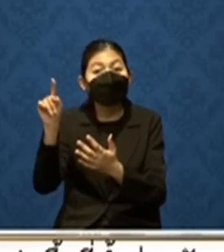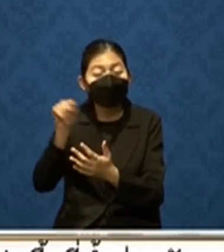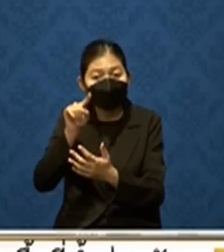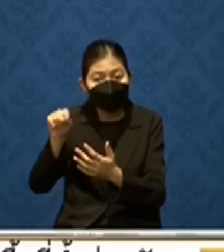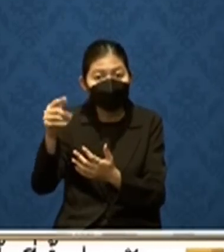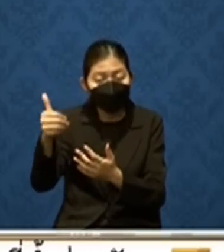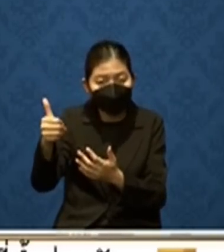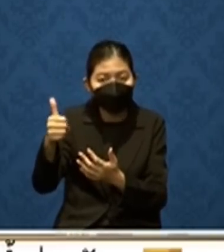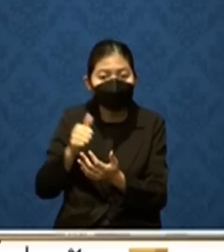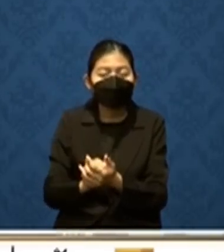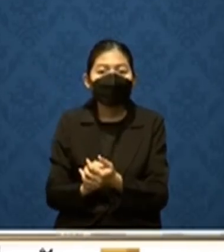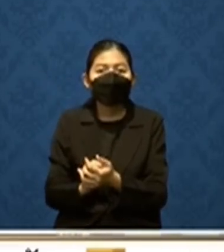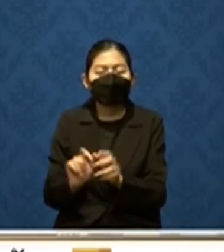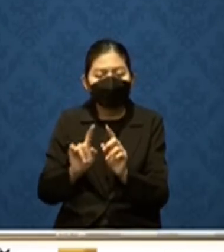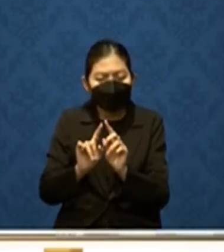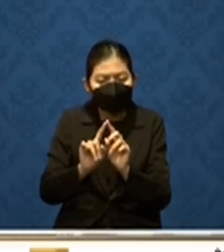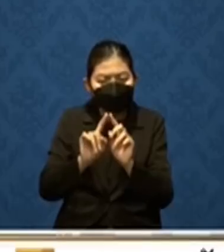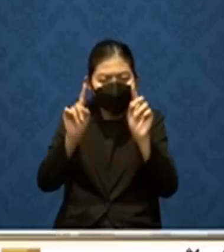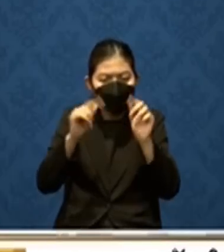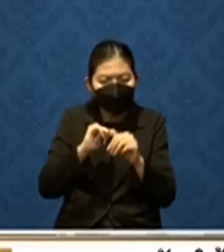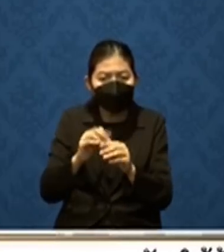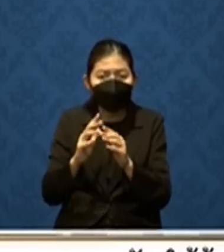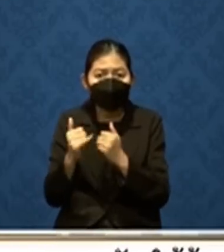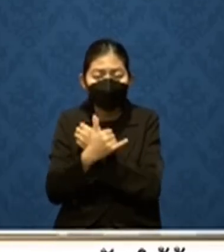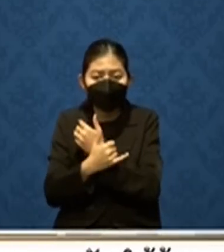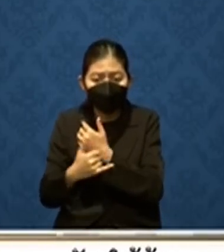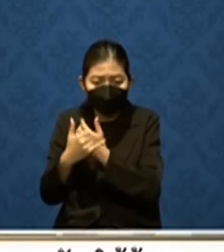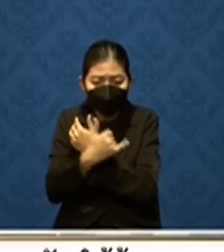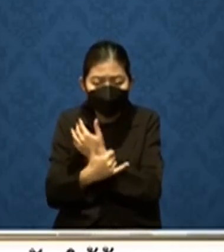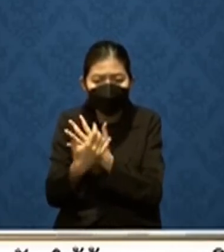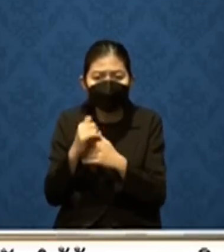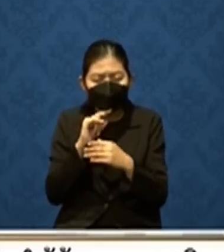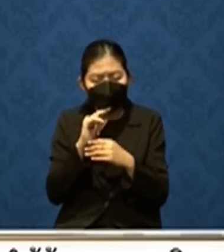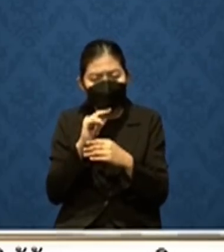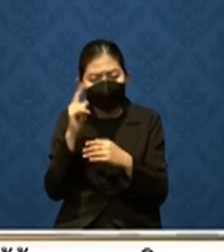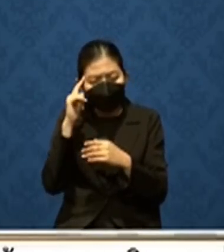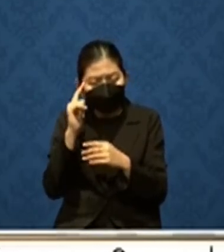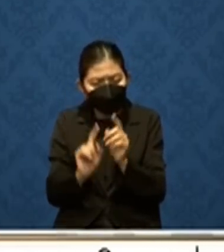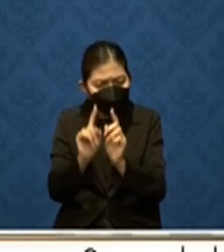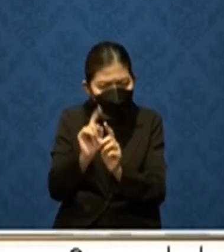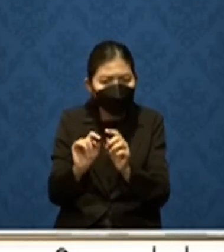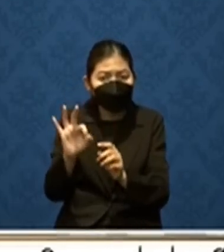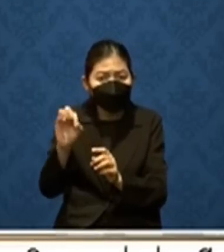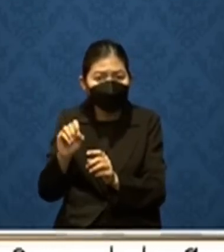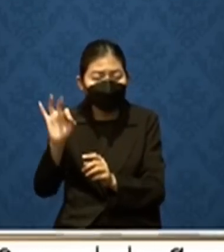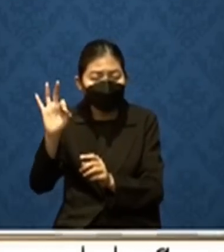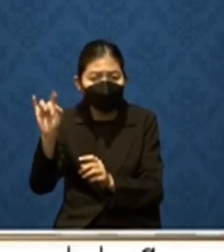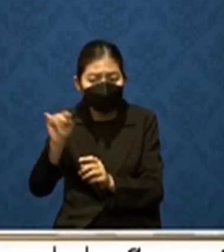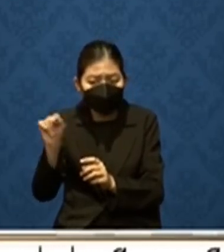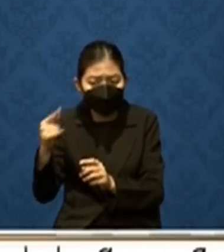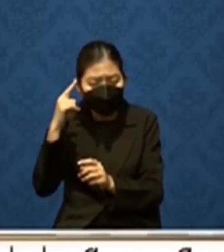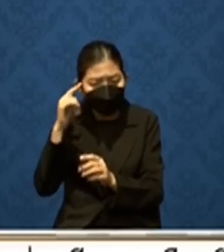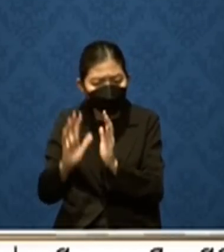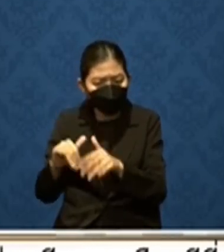ขอยอดธรรมดาๆแต่คนในประเทศทั้งหมด 99เปอร์เซ็นต์ร้อยละ 99จนลงจนลง